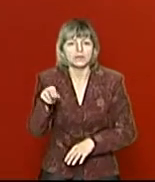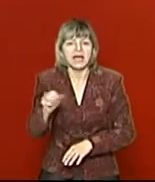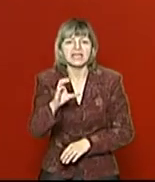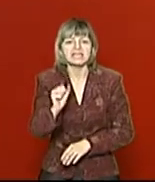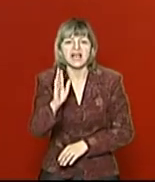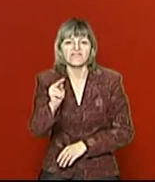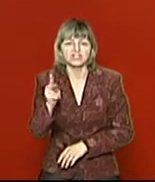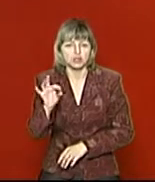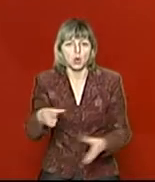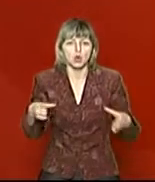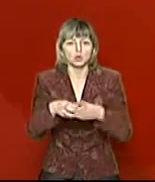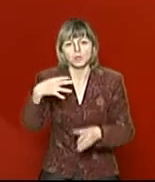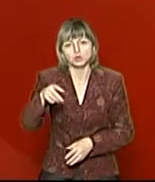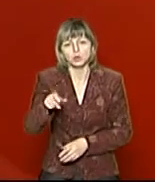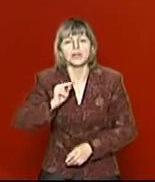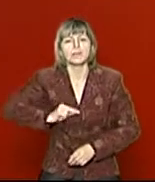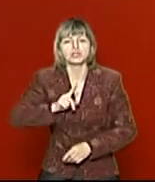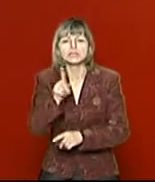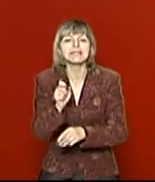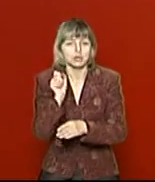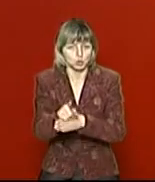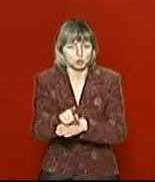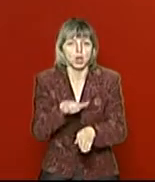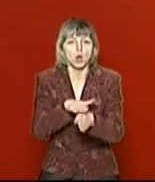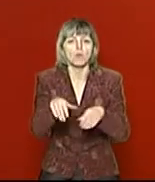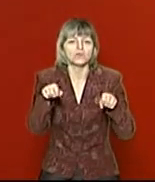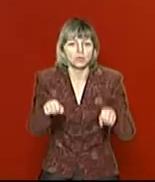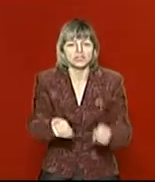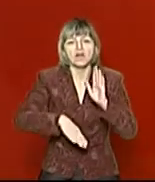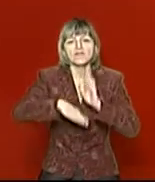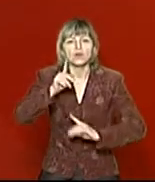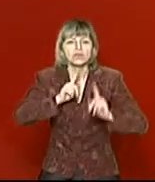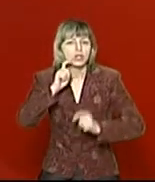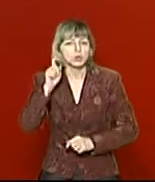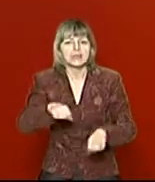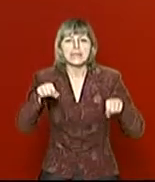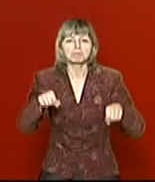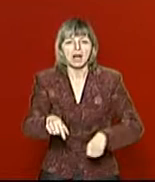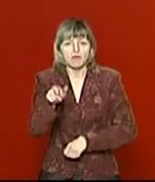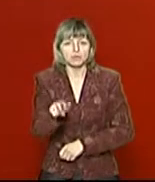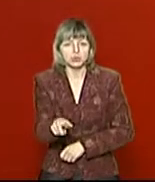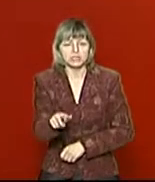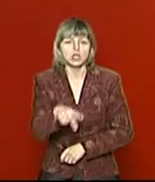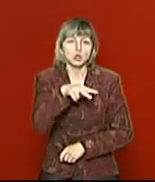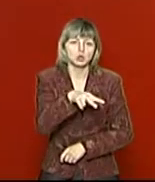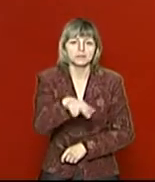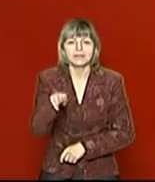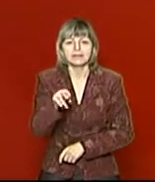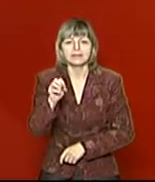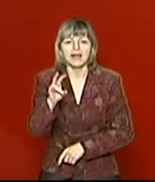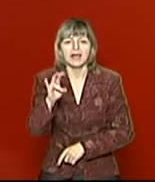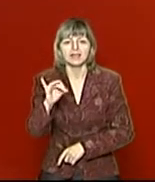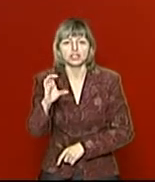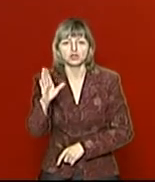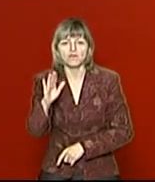Савченко. Група 40 людей працює за дорученням Уповноваженого Верховної Ради України з прав людини Людмили Денісової.